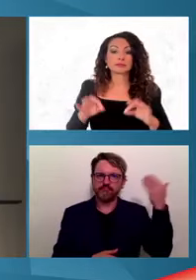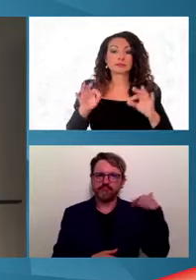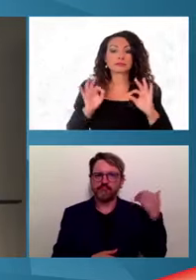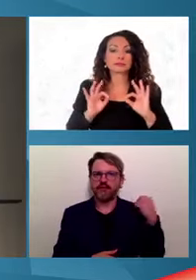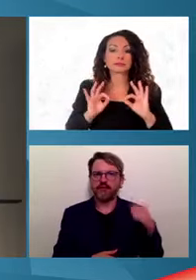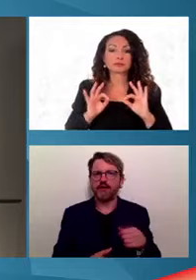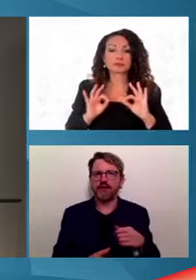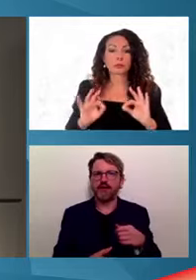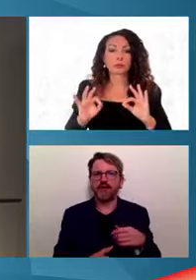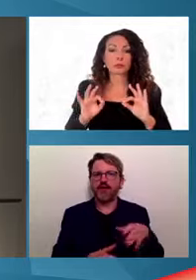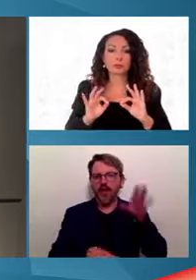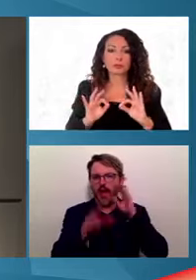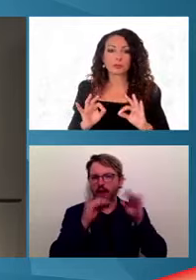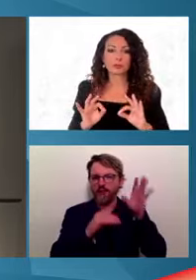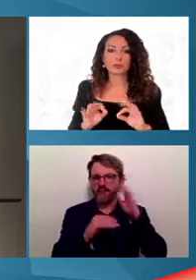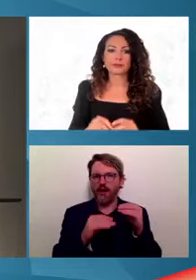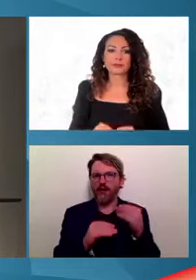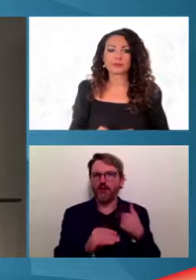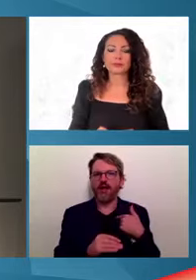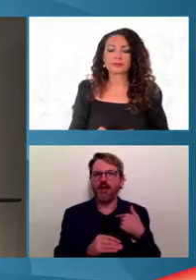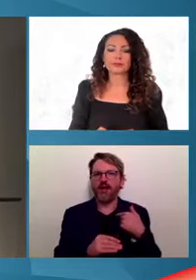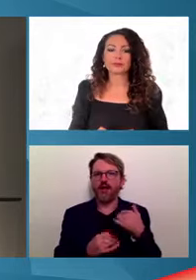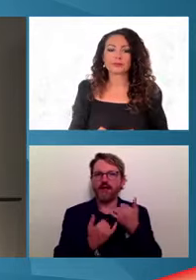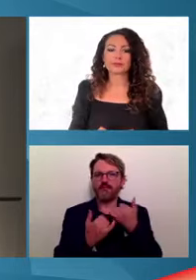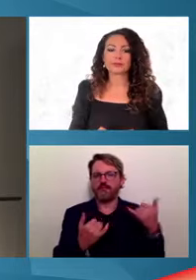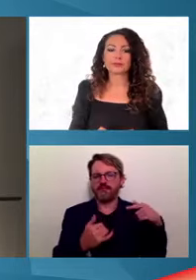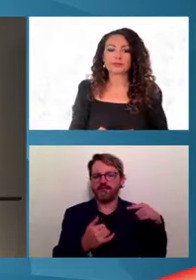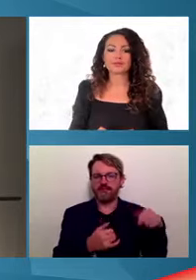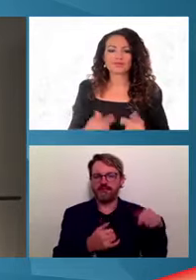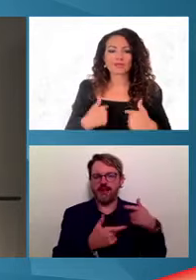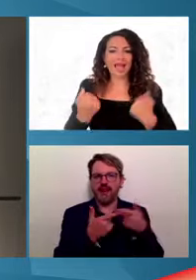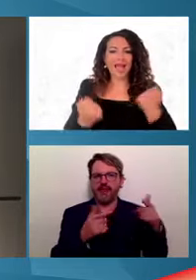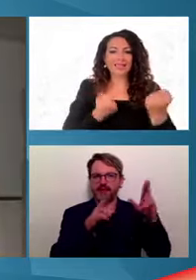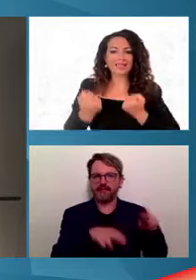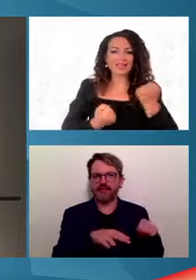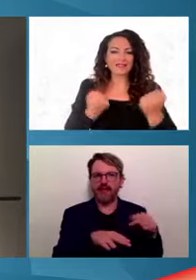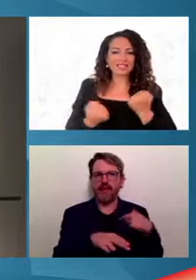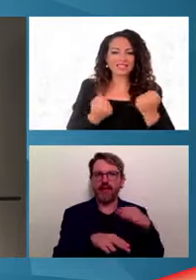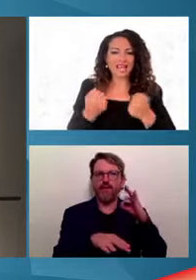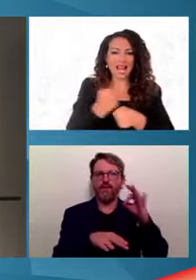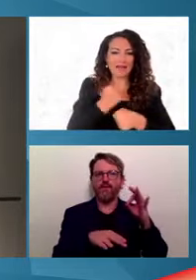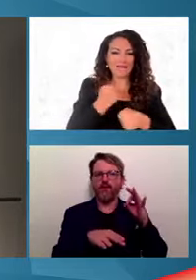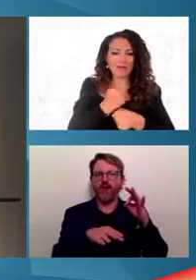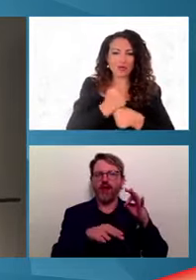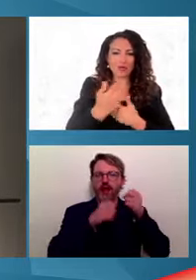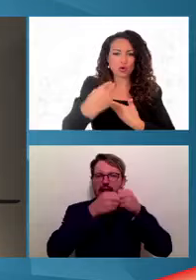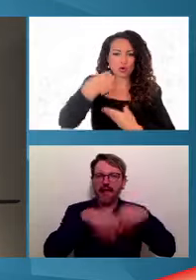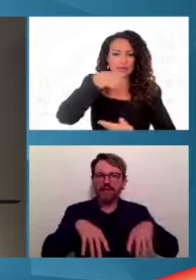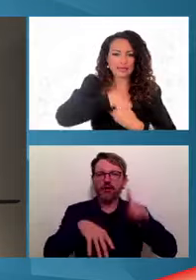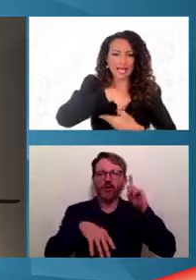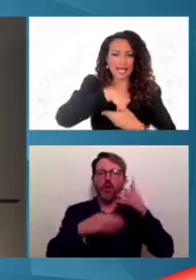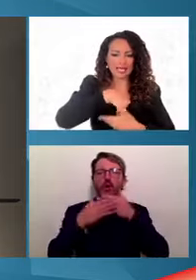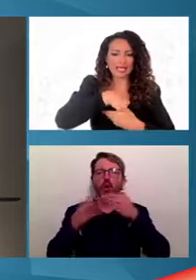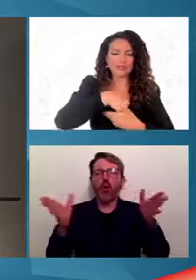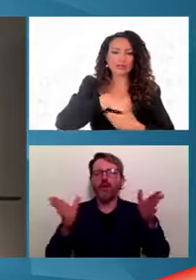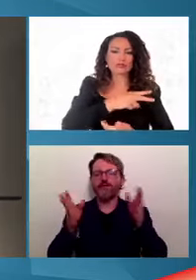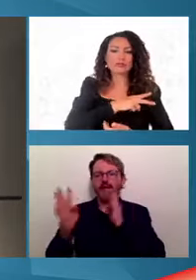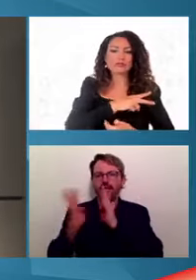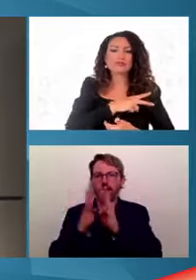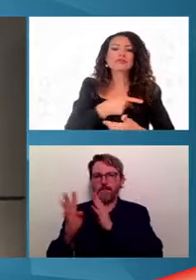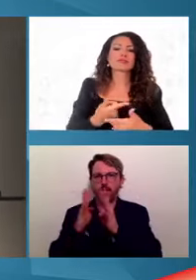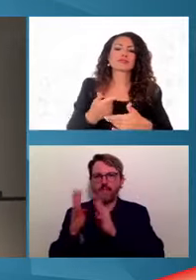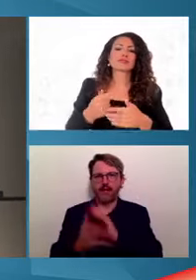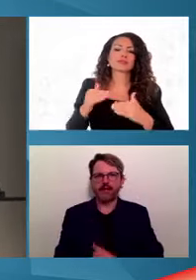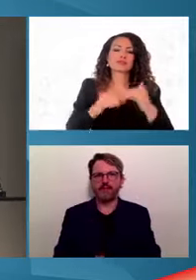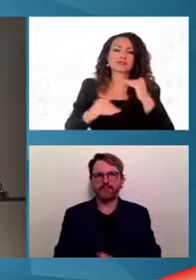in meiner Erfahrung im Assessorat für Infrastruktur, aber vor allem öffentliche Mobilität. Bewegt waren